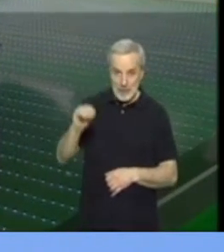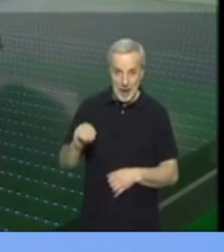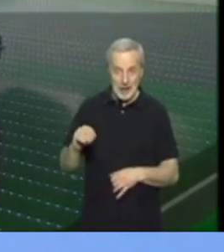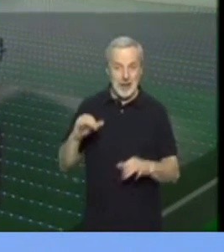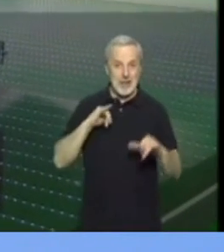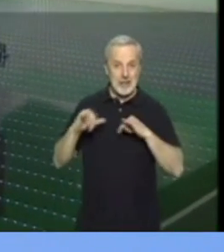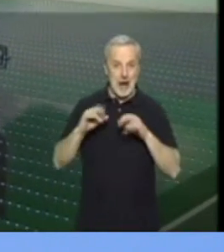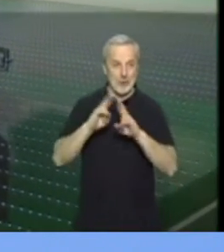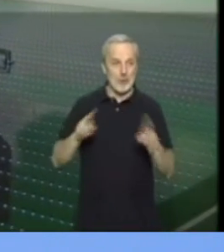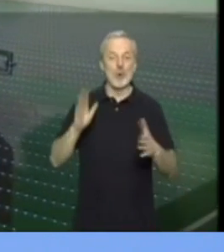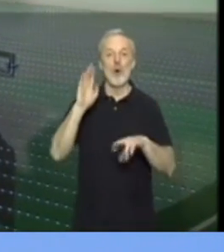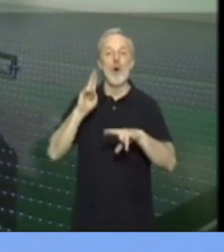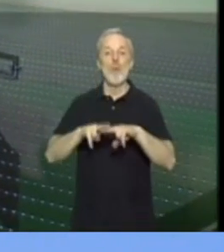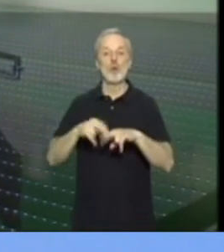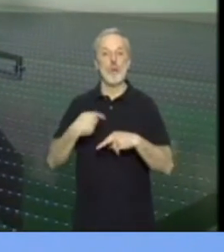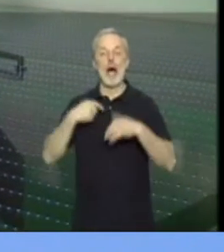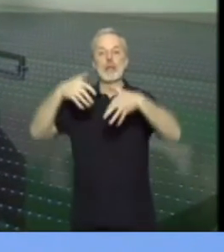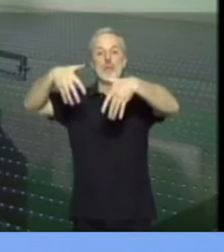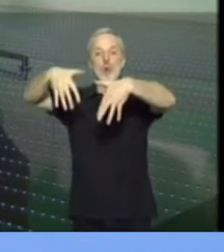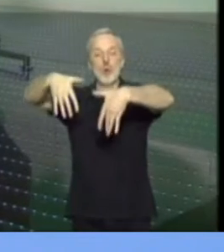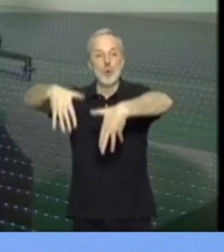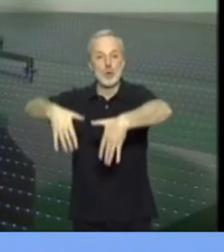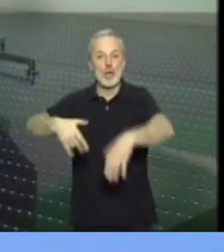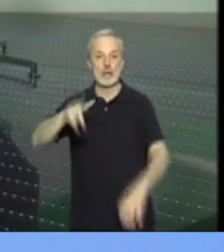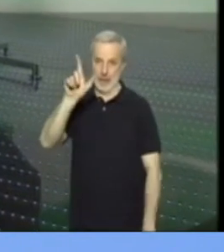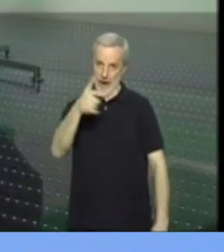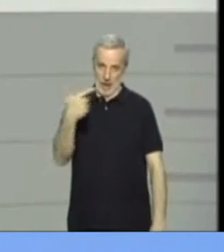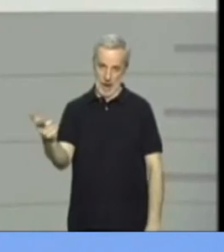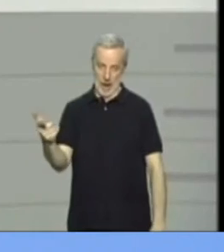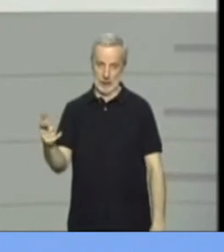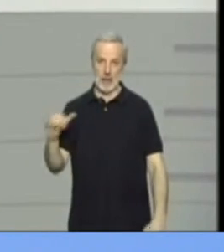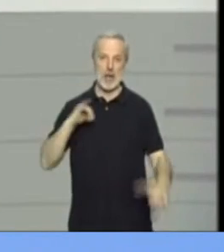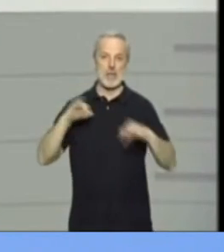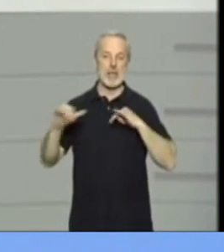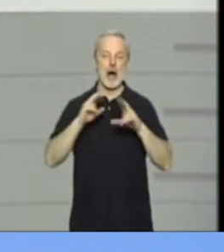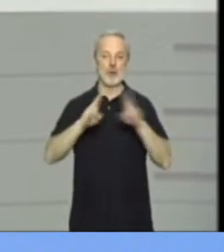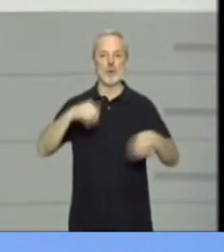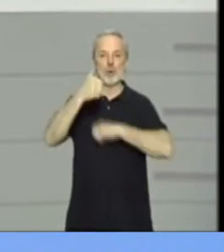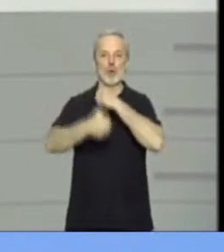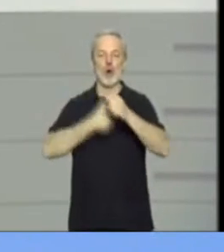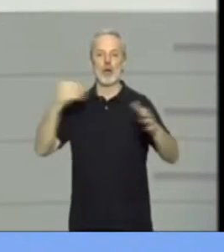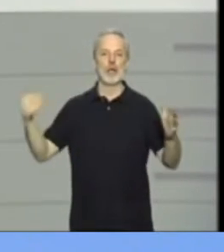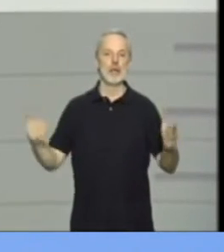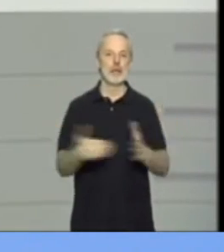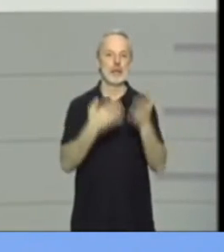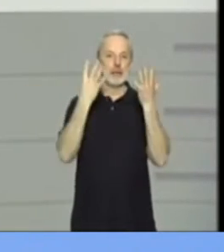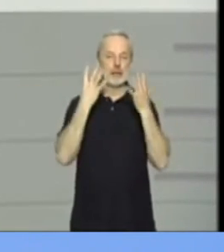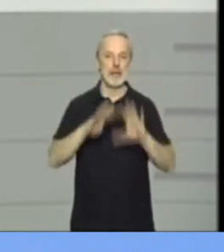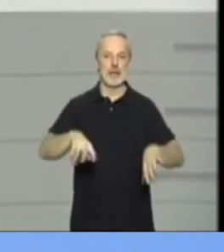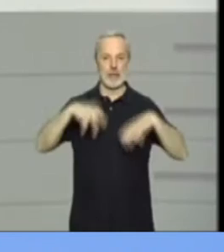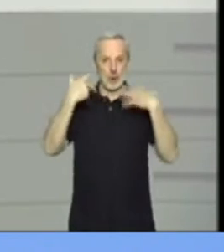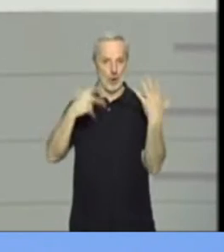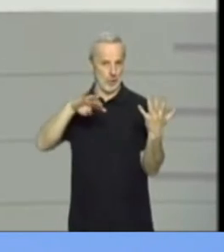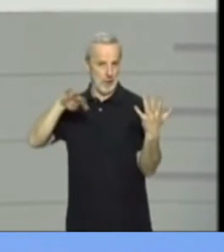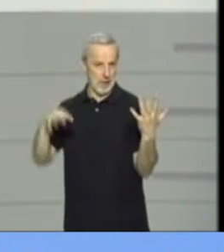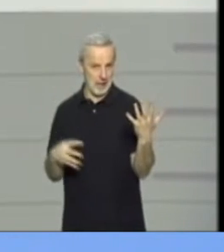možnost při mých dvou účastech jet jednou v roce 89 ještě závod